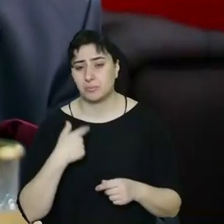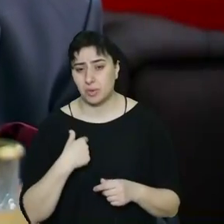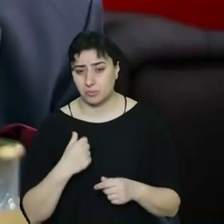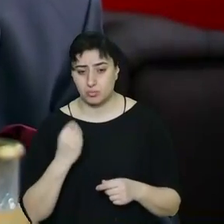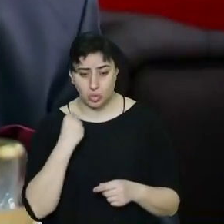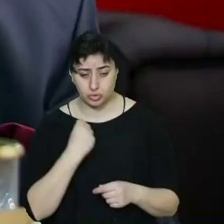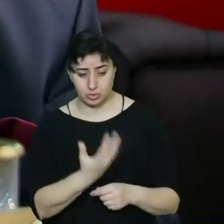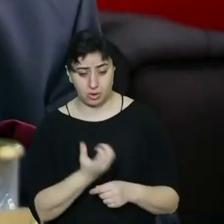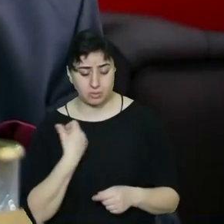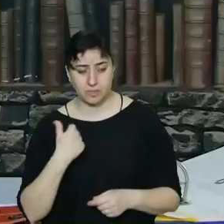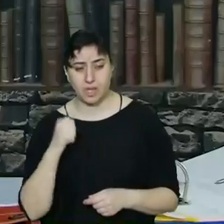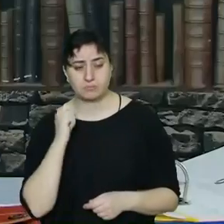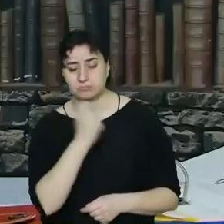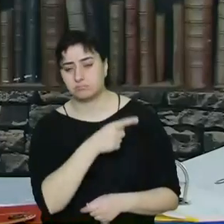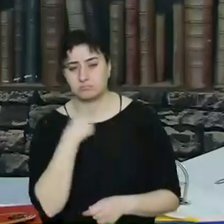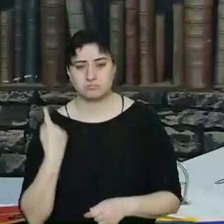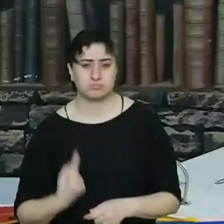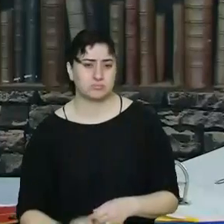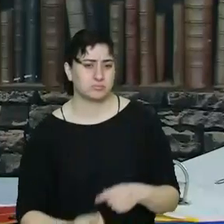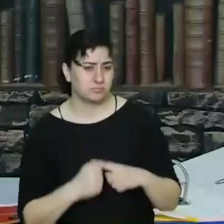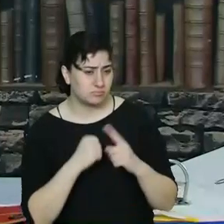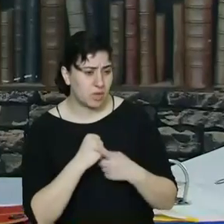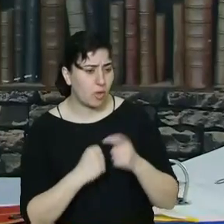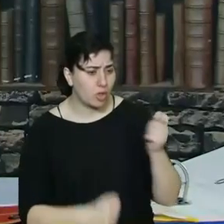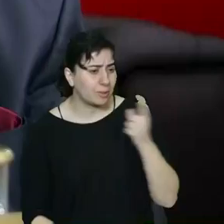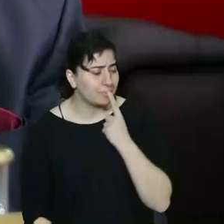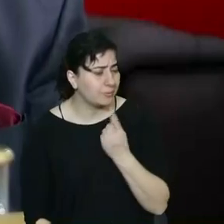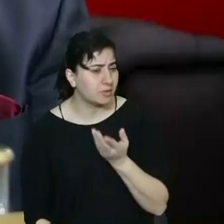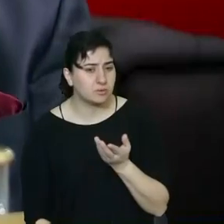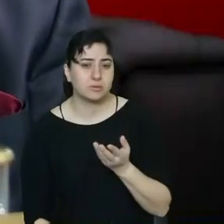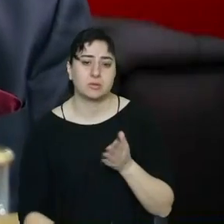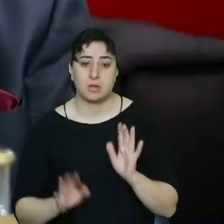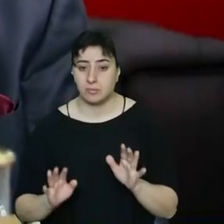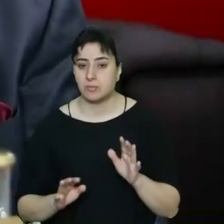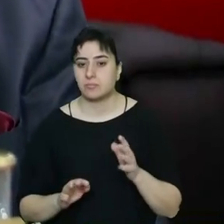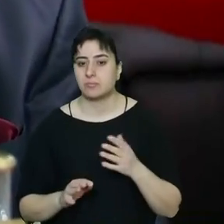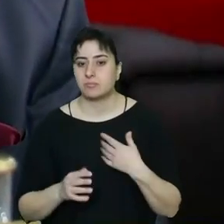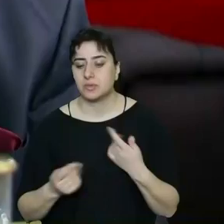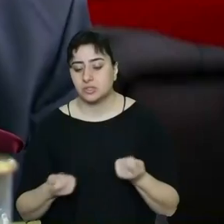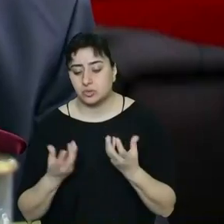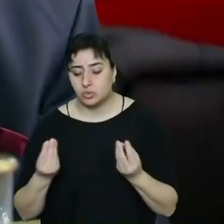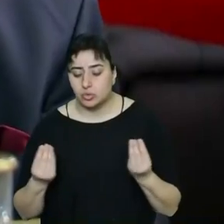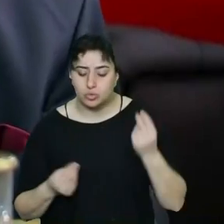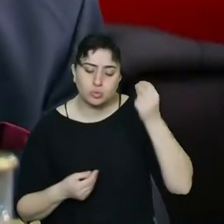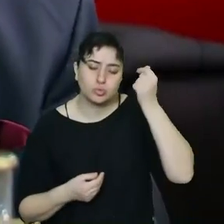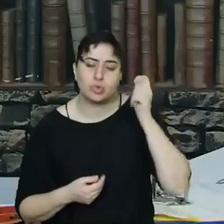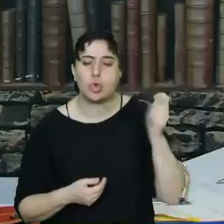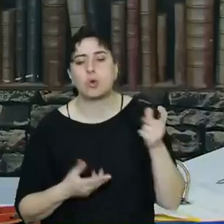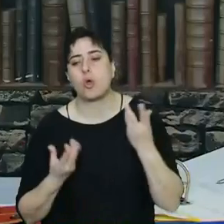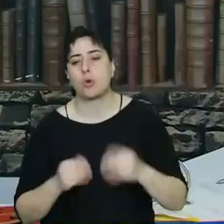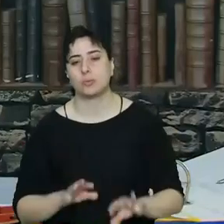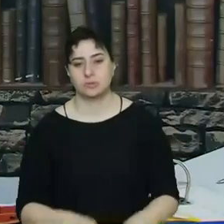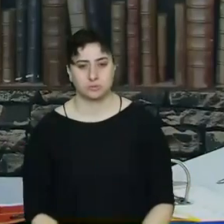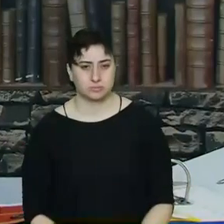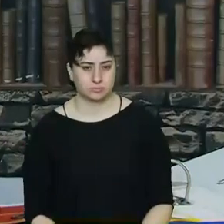benim bir borcu geri ödediğim ha? Ama babacığım bir haftada öderim demişsiniz. Evet ama işlerin yoğunluğu yüzünden unutmuş olabilirim değil